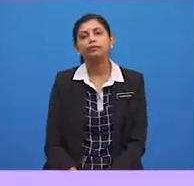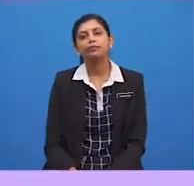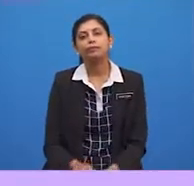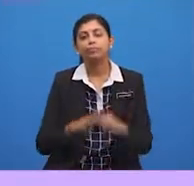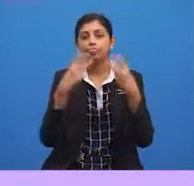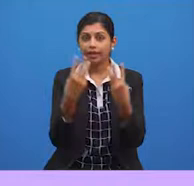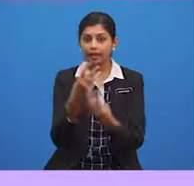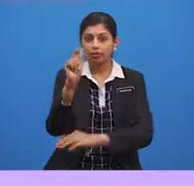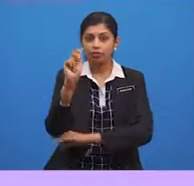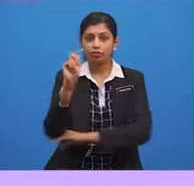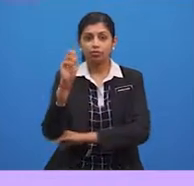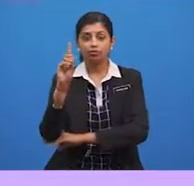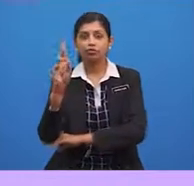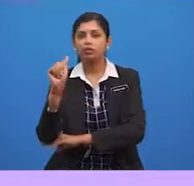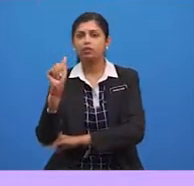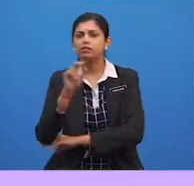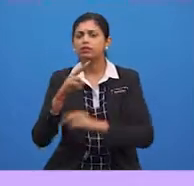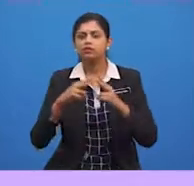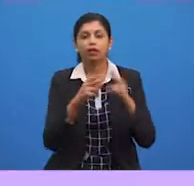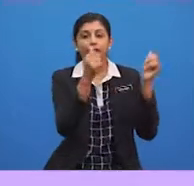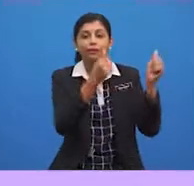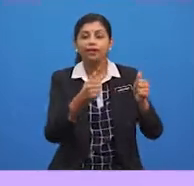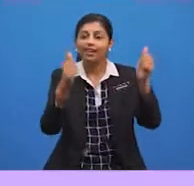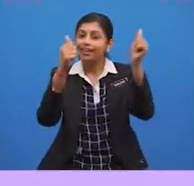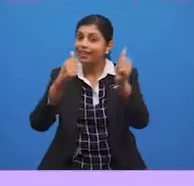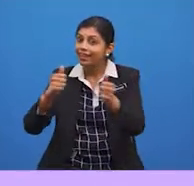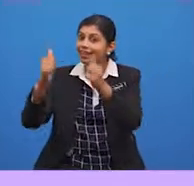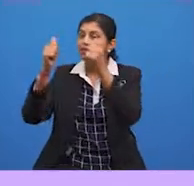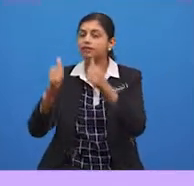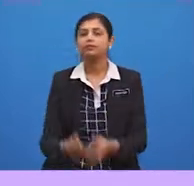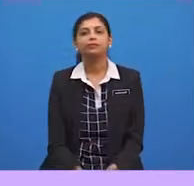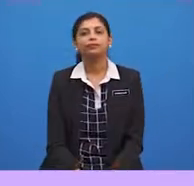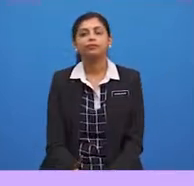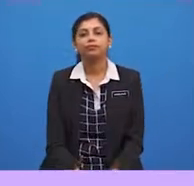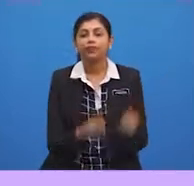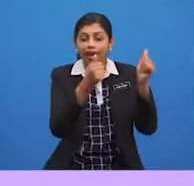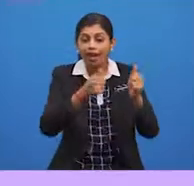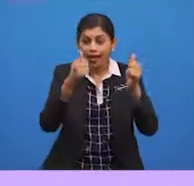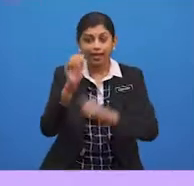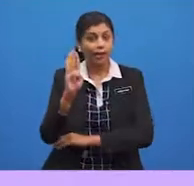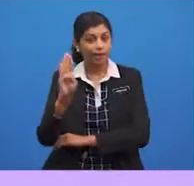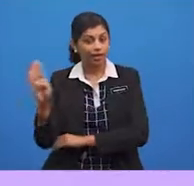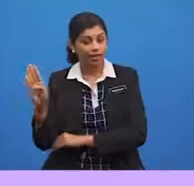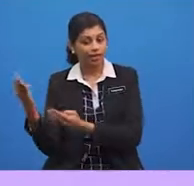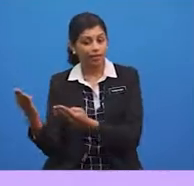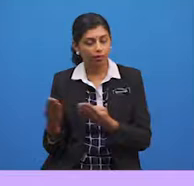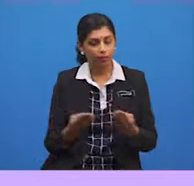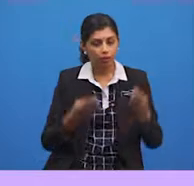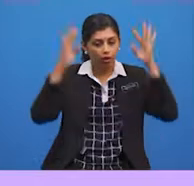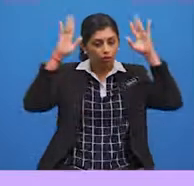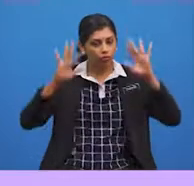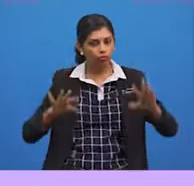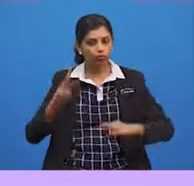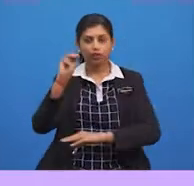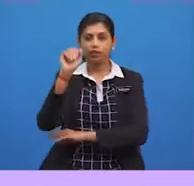tundra adalah sangat berangin. Angin baratan membawa hujan maksimum